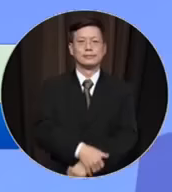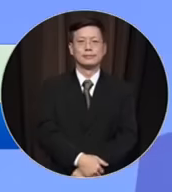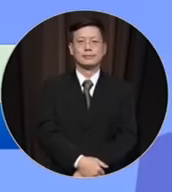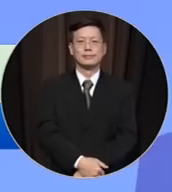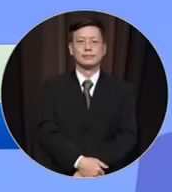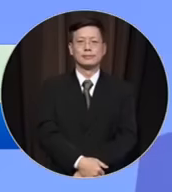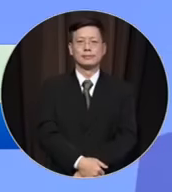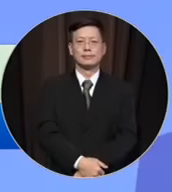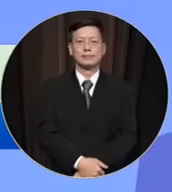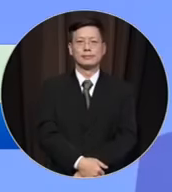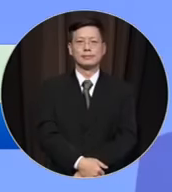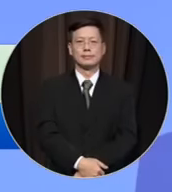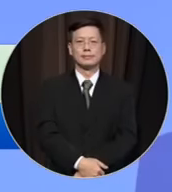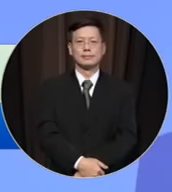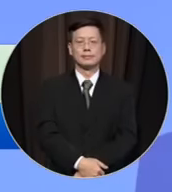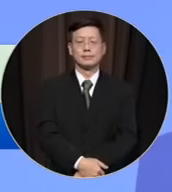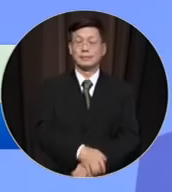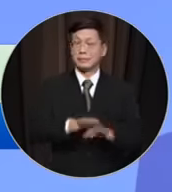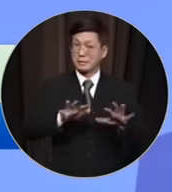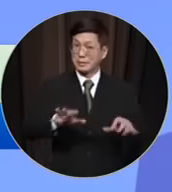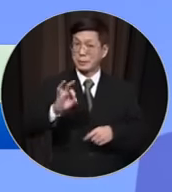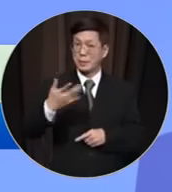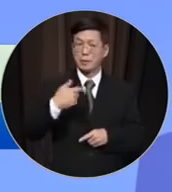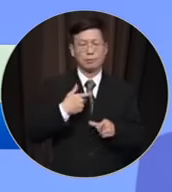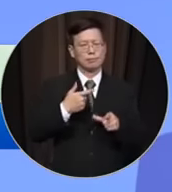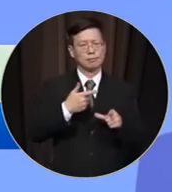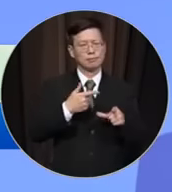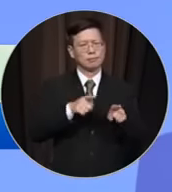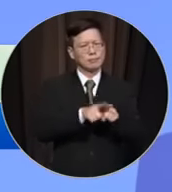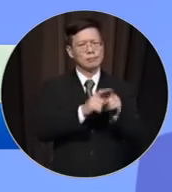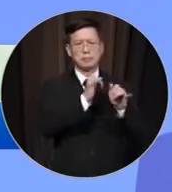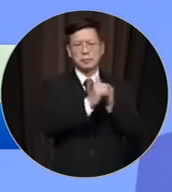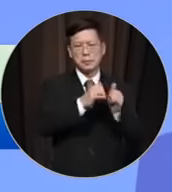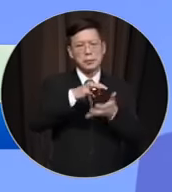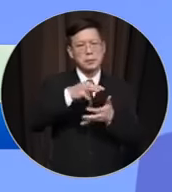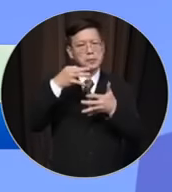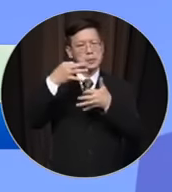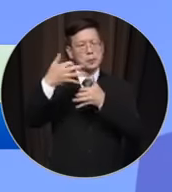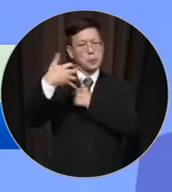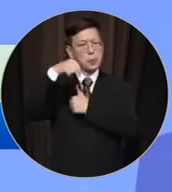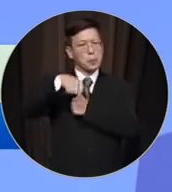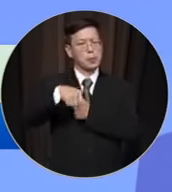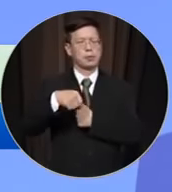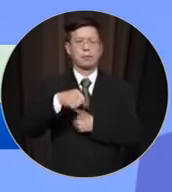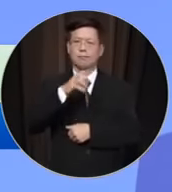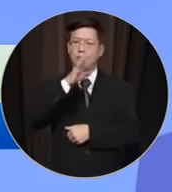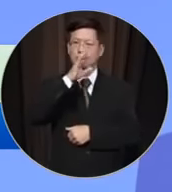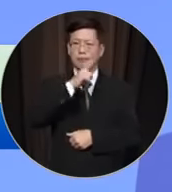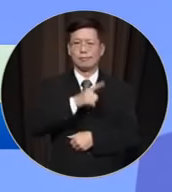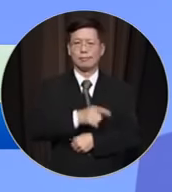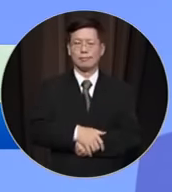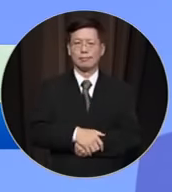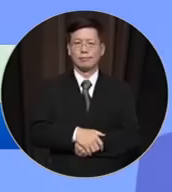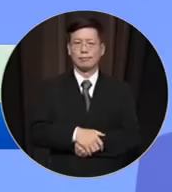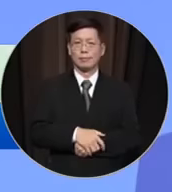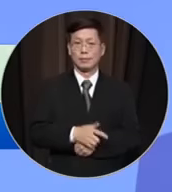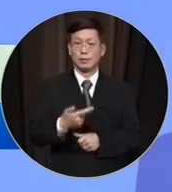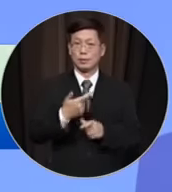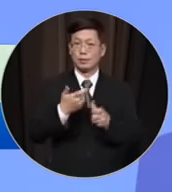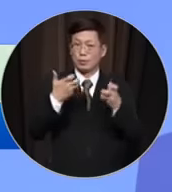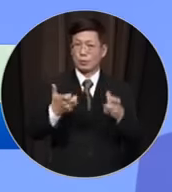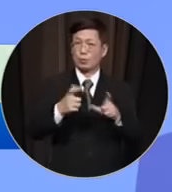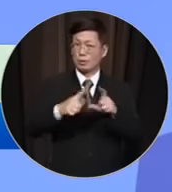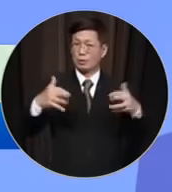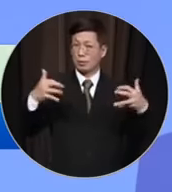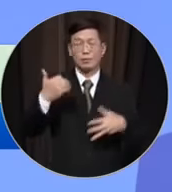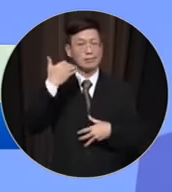钟。 今天为什么公民提问会问这个问题？重大的问题